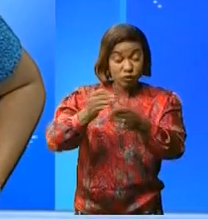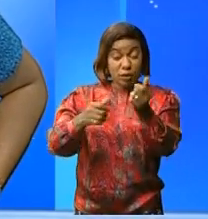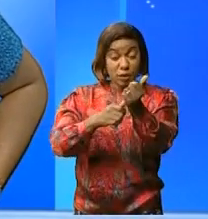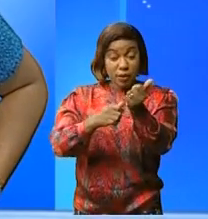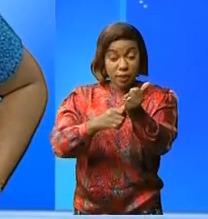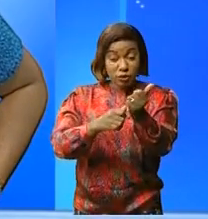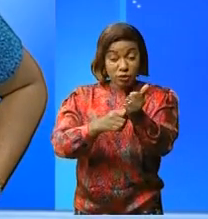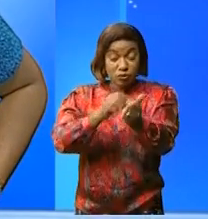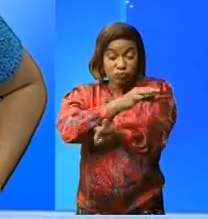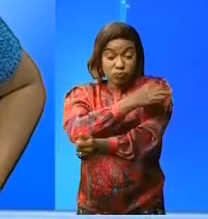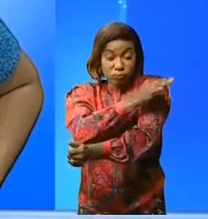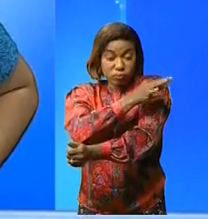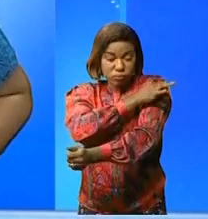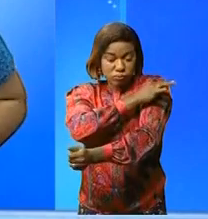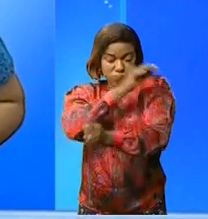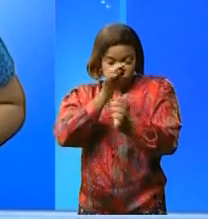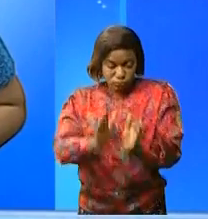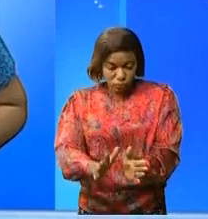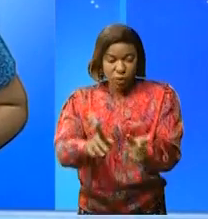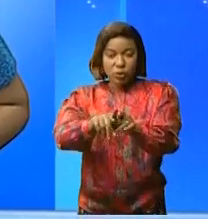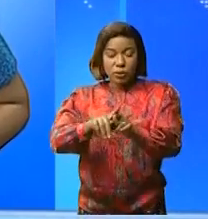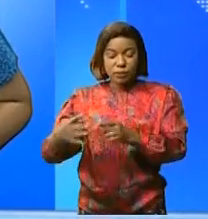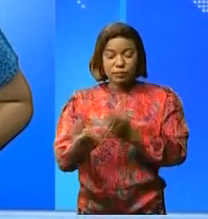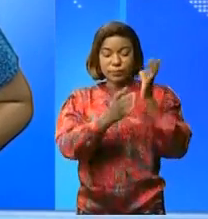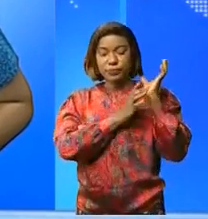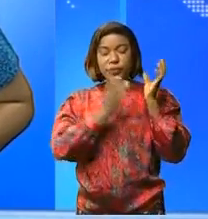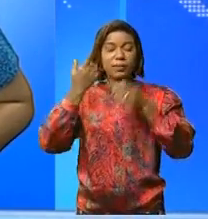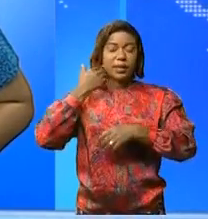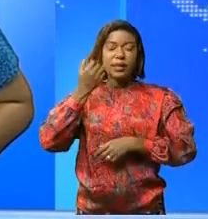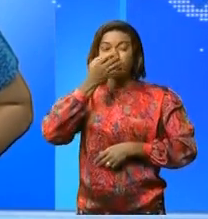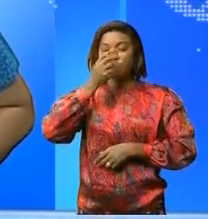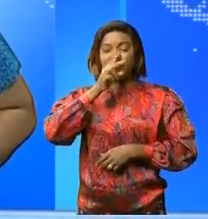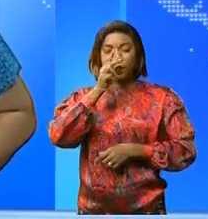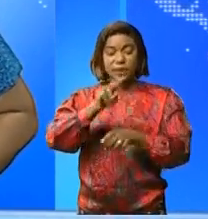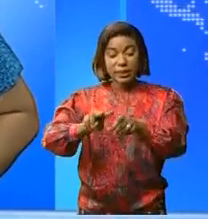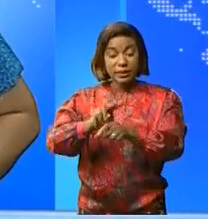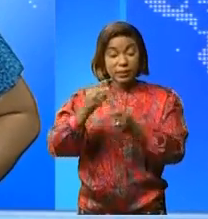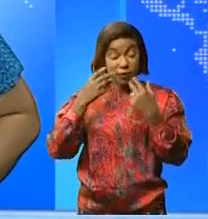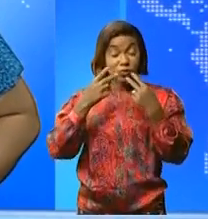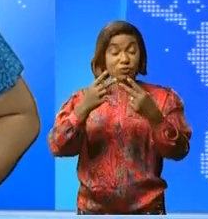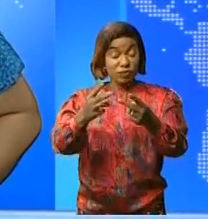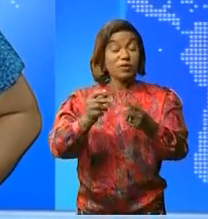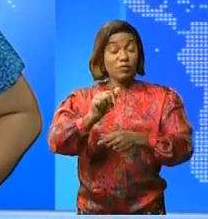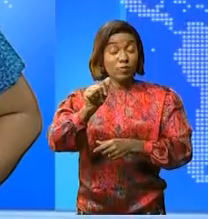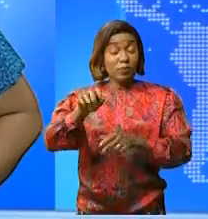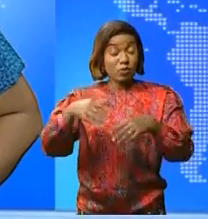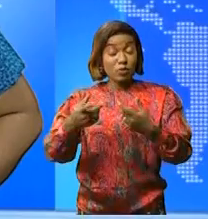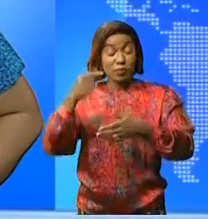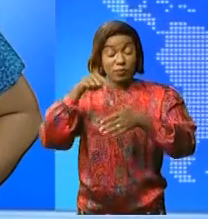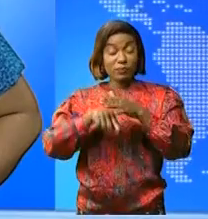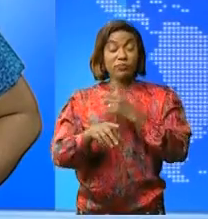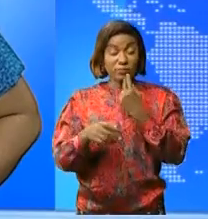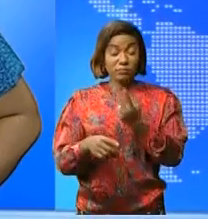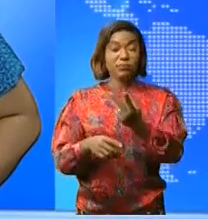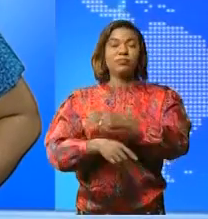personnel de la santé sur la prise en charge de malades de la COVID-19. Dalia Kakoudji et Dichalin pour le